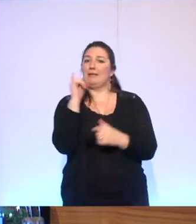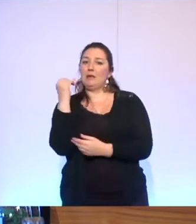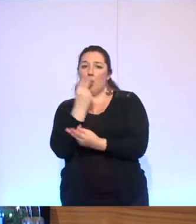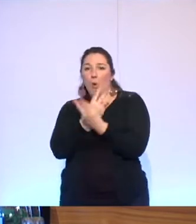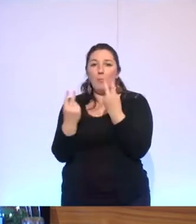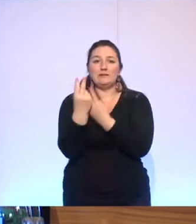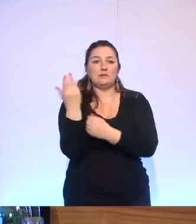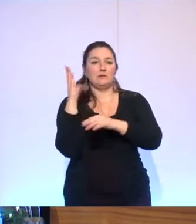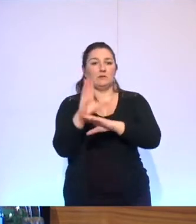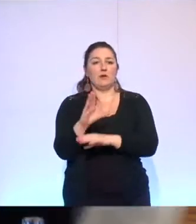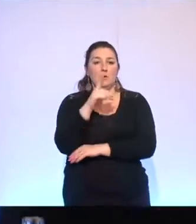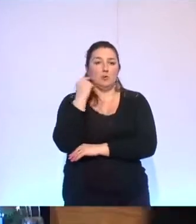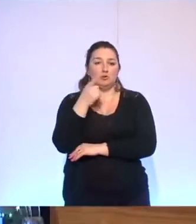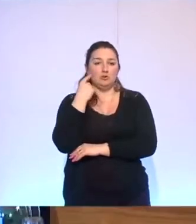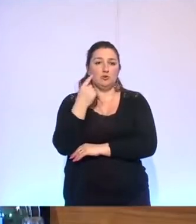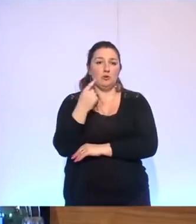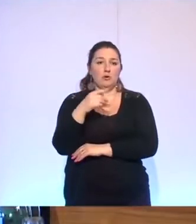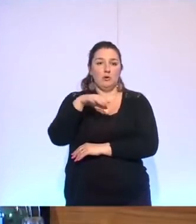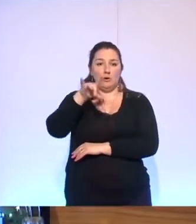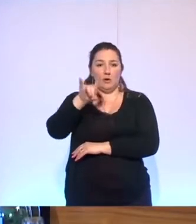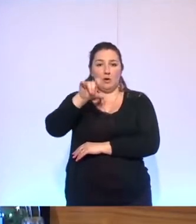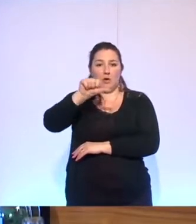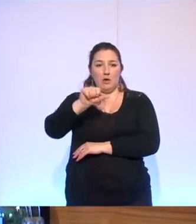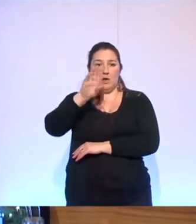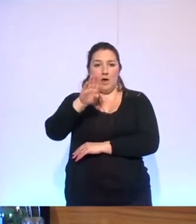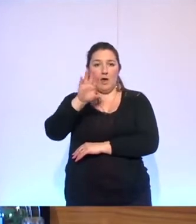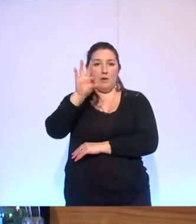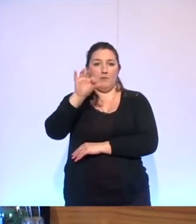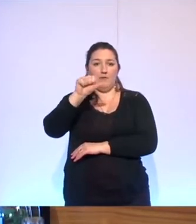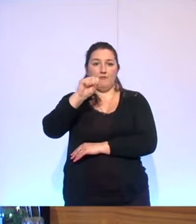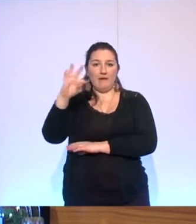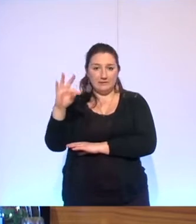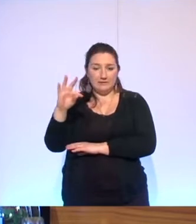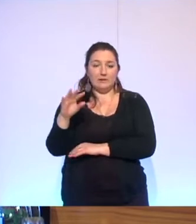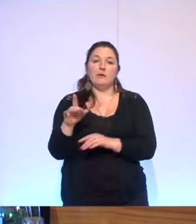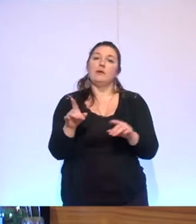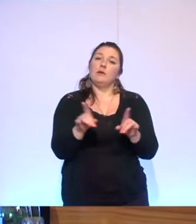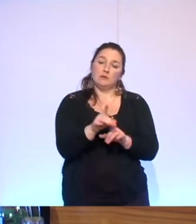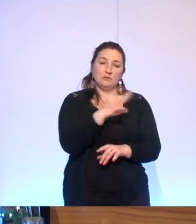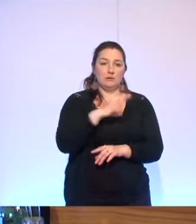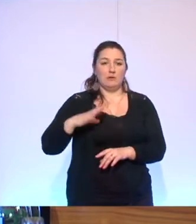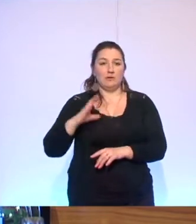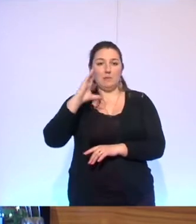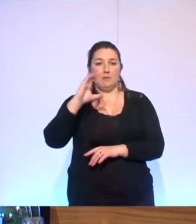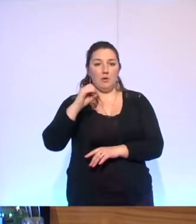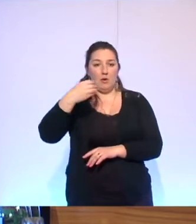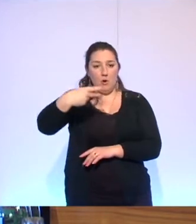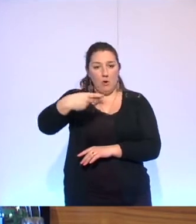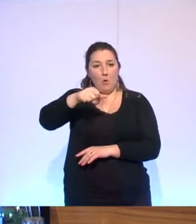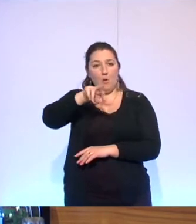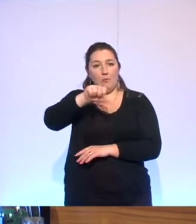et Mme Laurence Compara, comme il faut un titulaire et une suppléante, donc Klaus Abfast sera titulaire